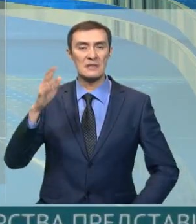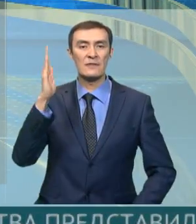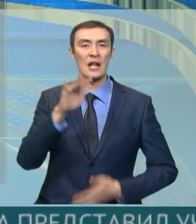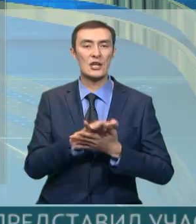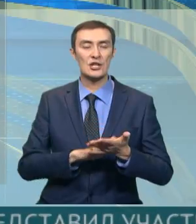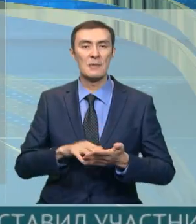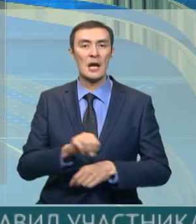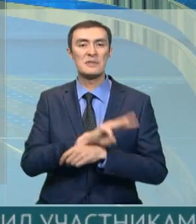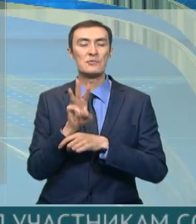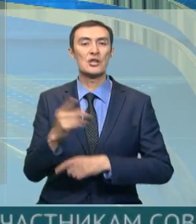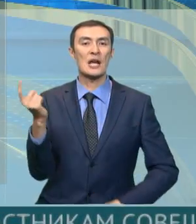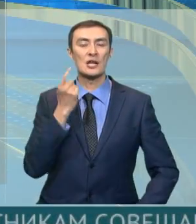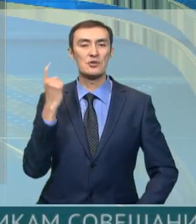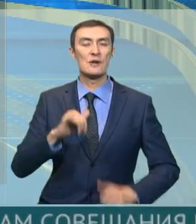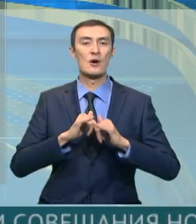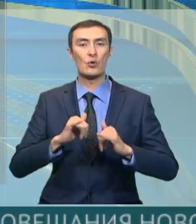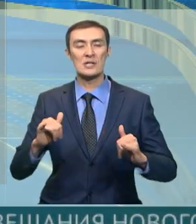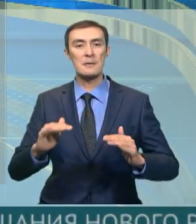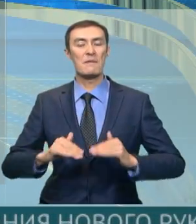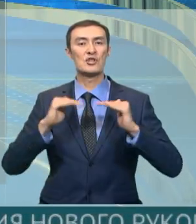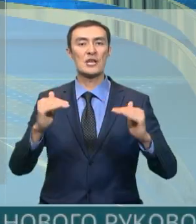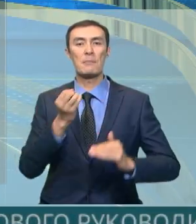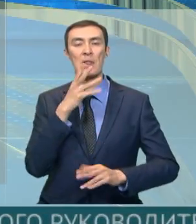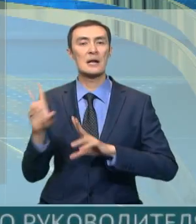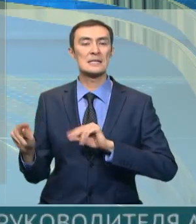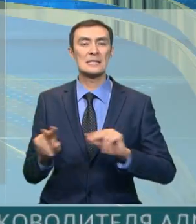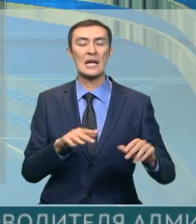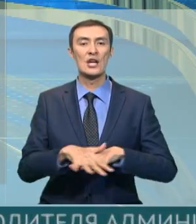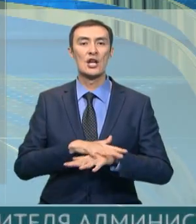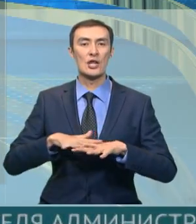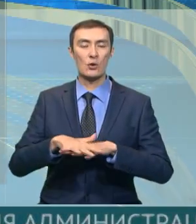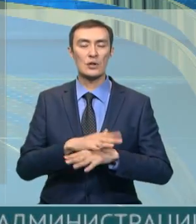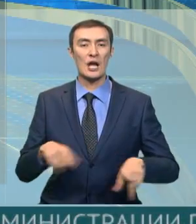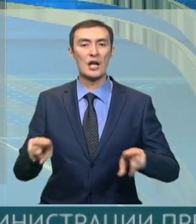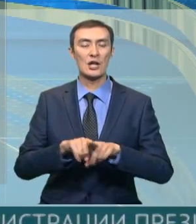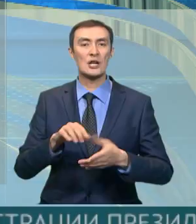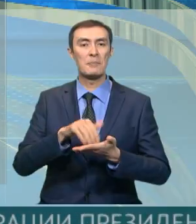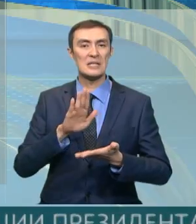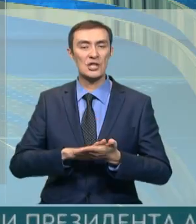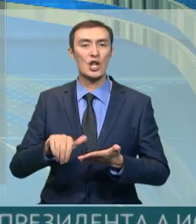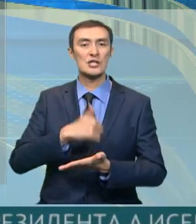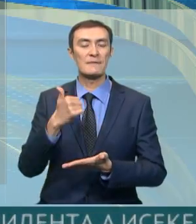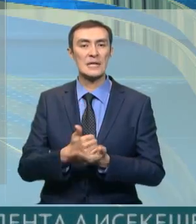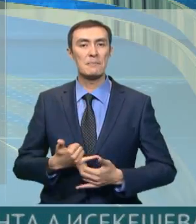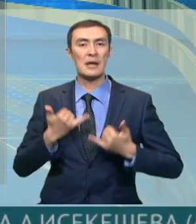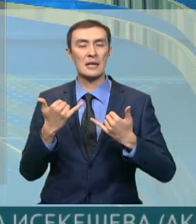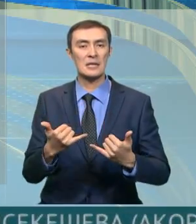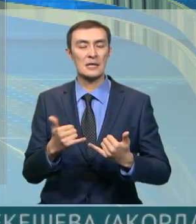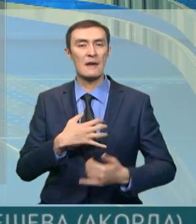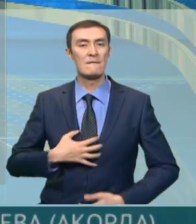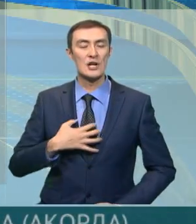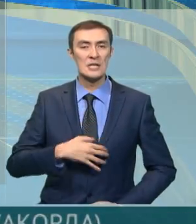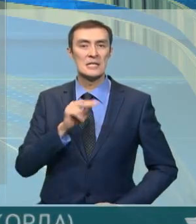дальнейшем обеспечении экономического роста и повышении благосостояния народа, а также обозначил основные приоритеты ее